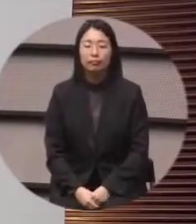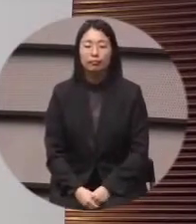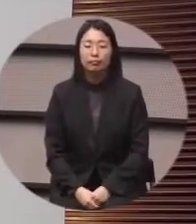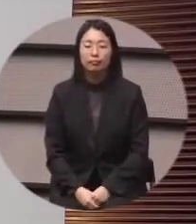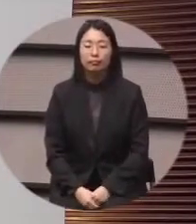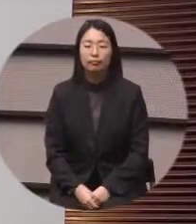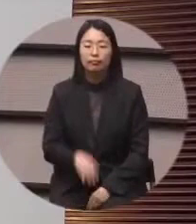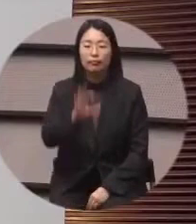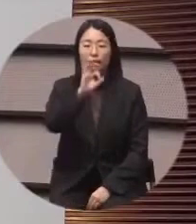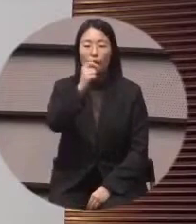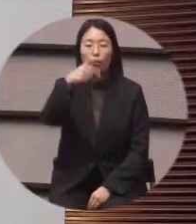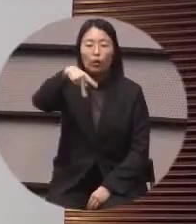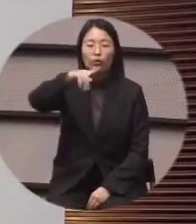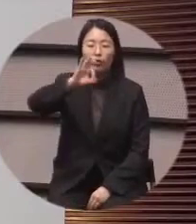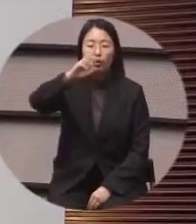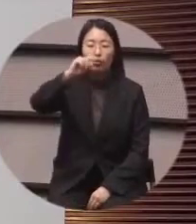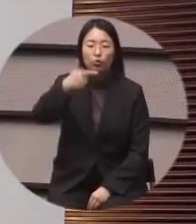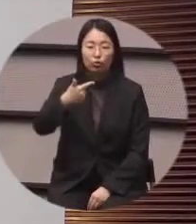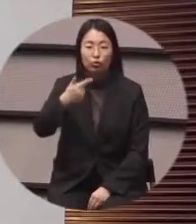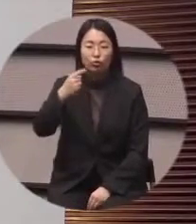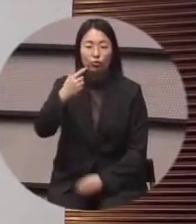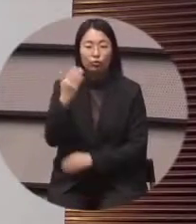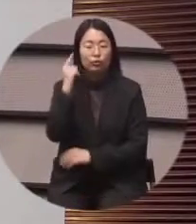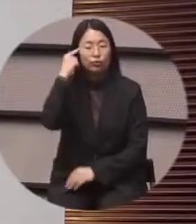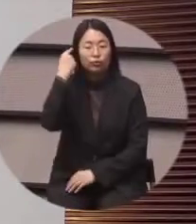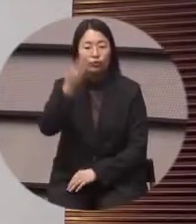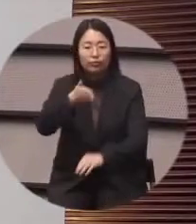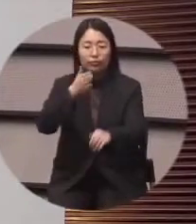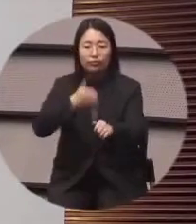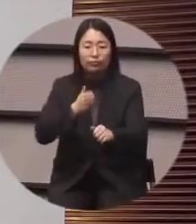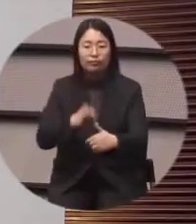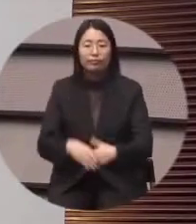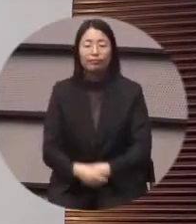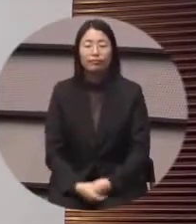왕경훈 의원님께서는 나오셔서 질문해 주시기 바랍니다.